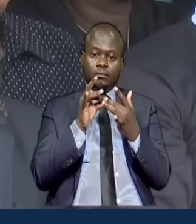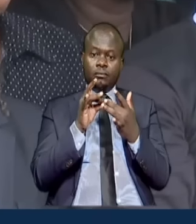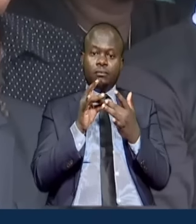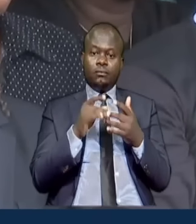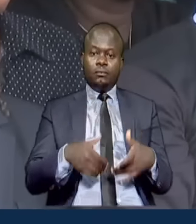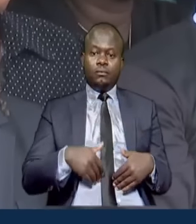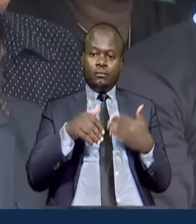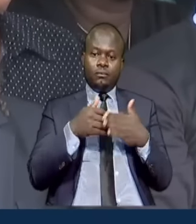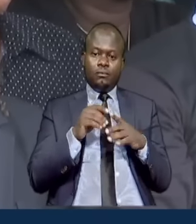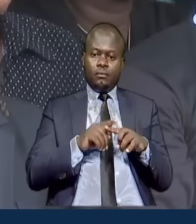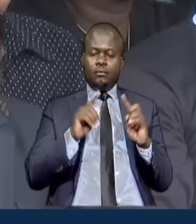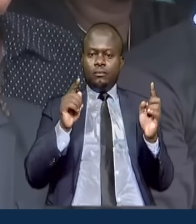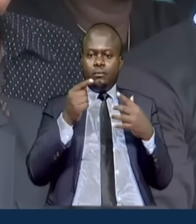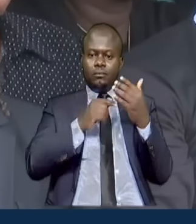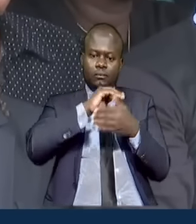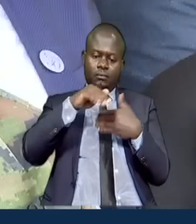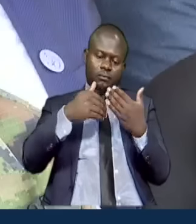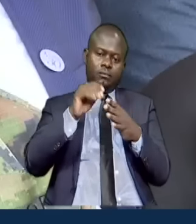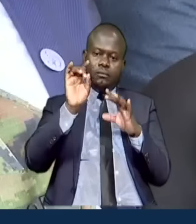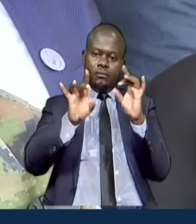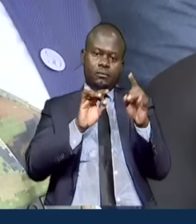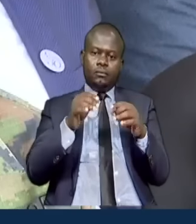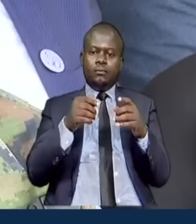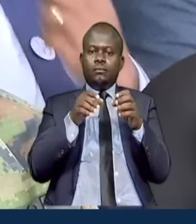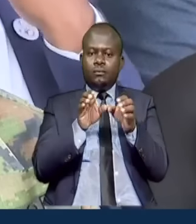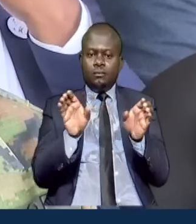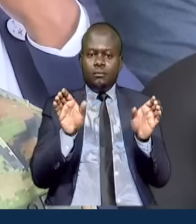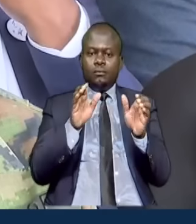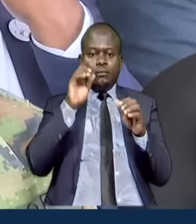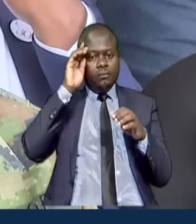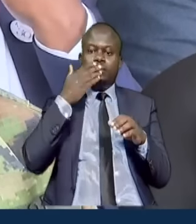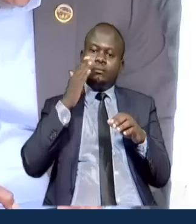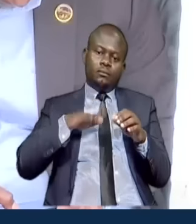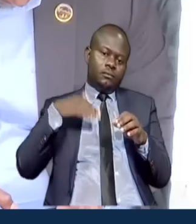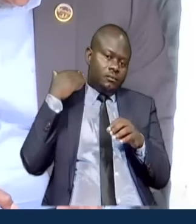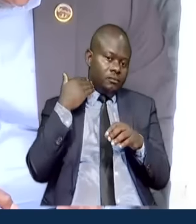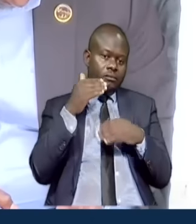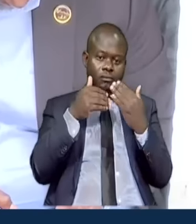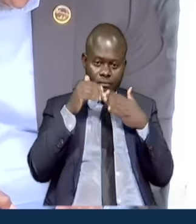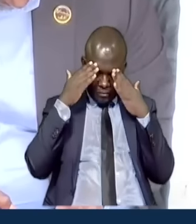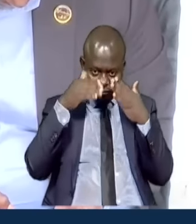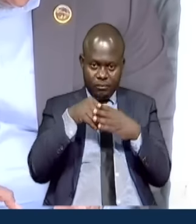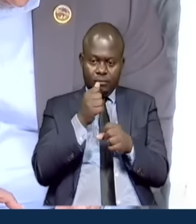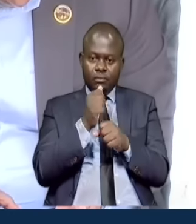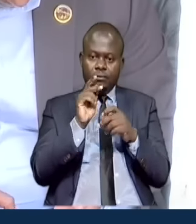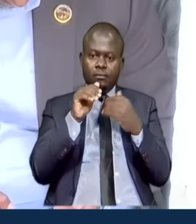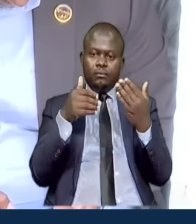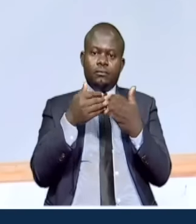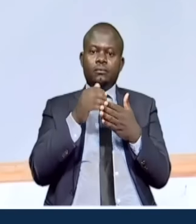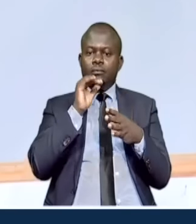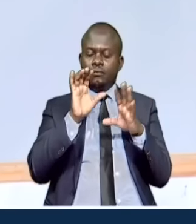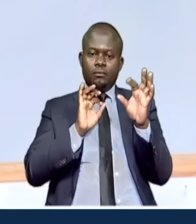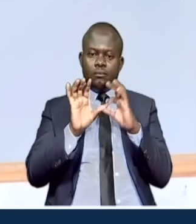bato kwitandukanya n'icyo ari cyo cyose cyahembera amacakubiri n'ingengabitekerezo ya Jenoside, bagashyira imbere gukorera abantu bose